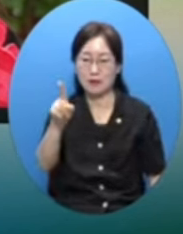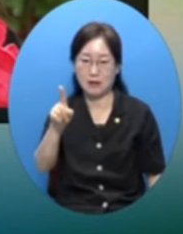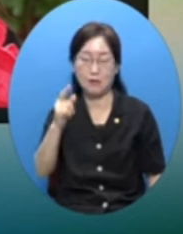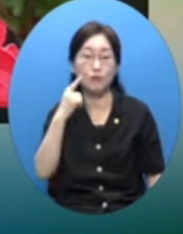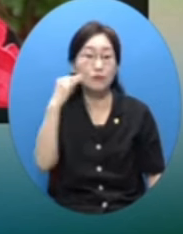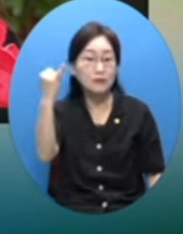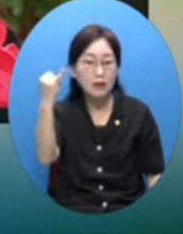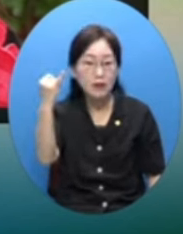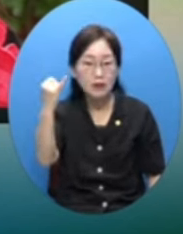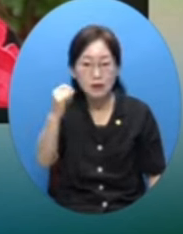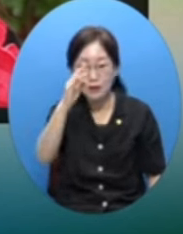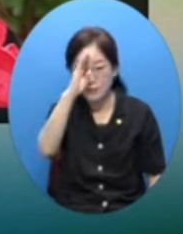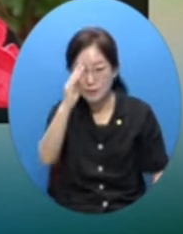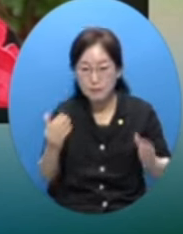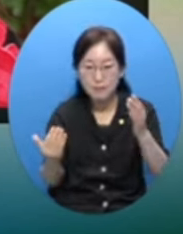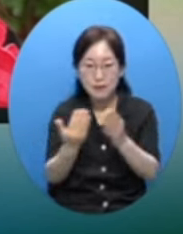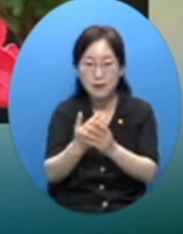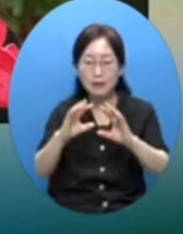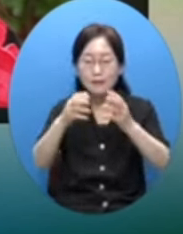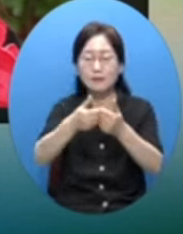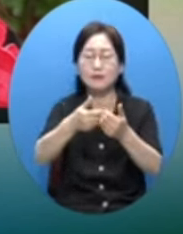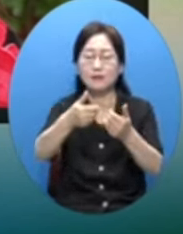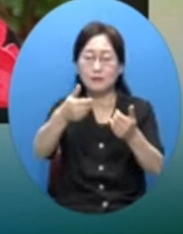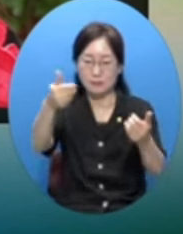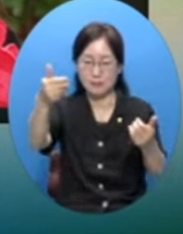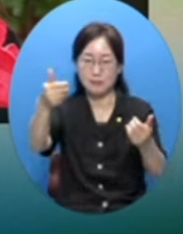병으로 세상을 떠날 때,